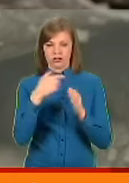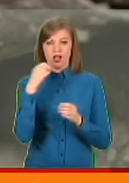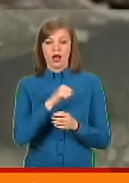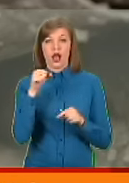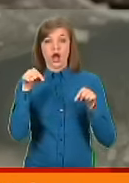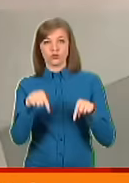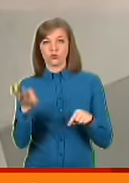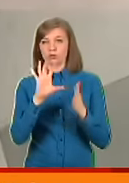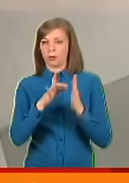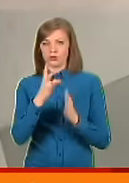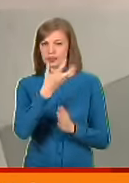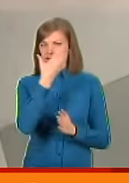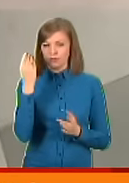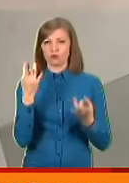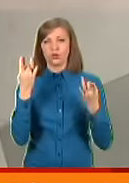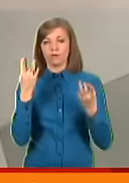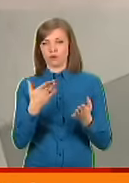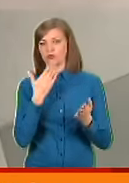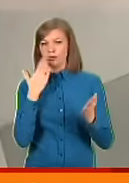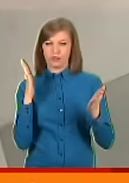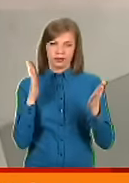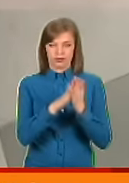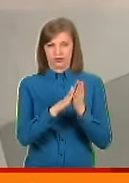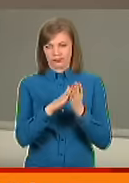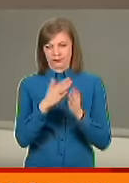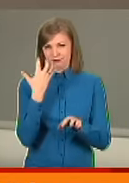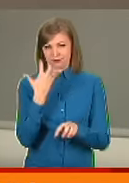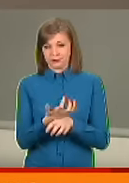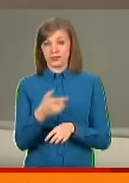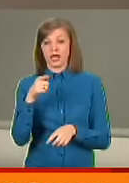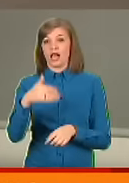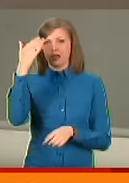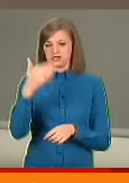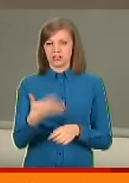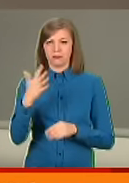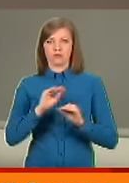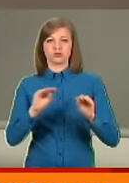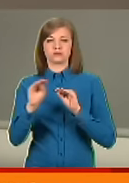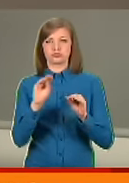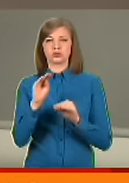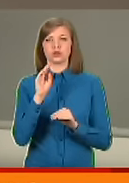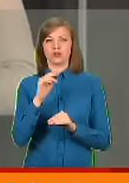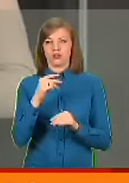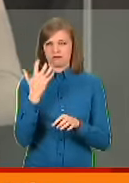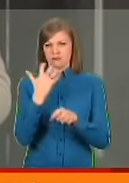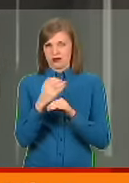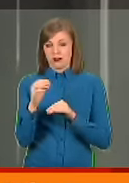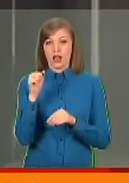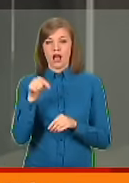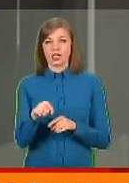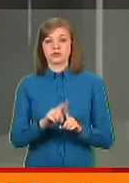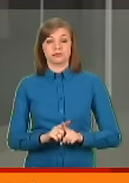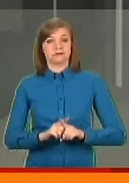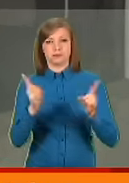А тут про плиточку не забули, просто наклеїли її безладно. Ці ж стіни, вочевидь, оздоблював поціновувач асиметрії. А це